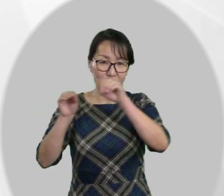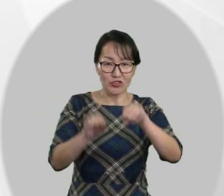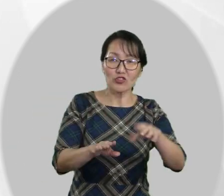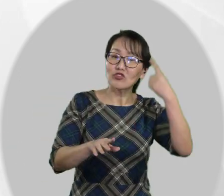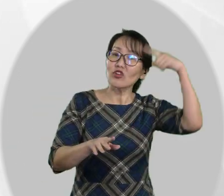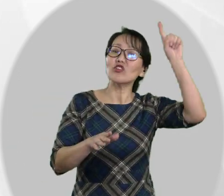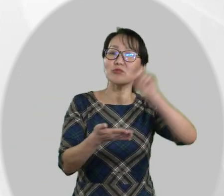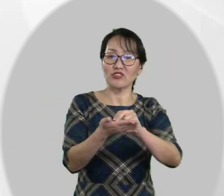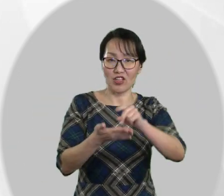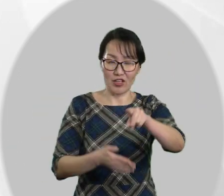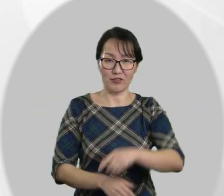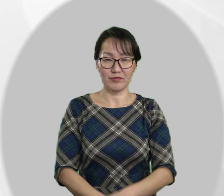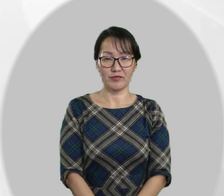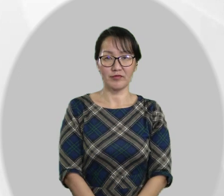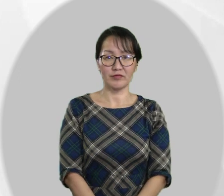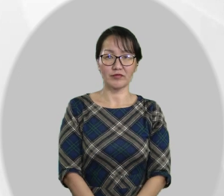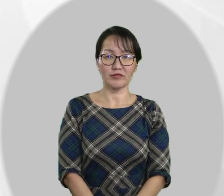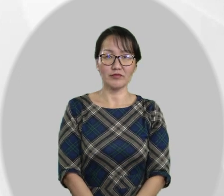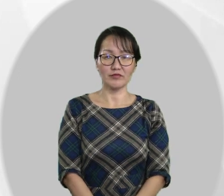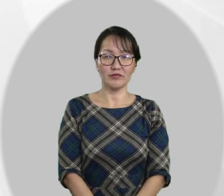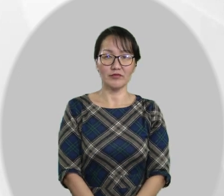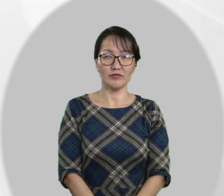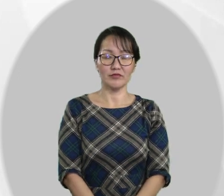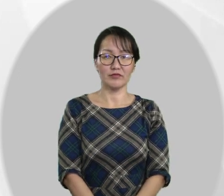зохион дэвтэртээ бичээрэй.